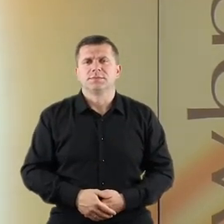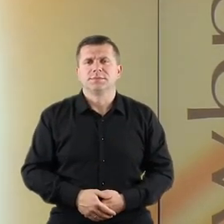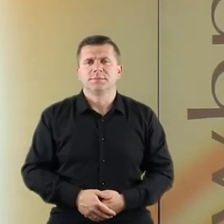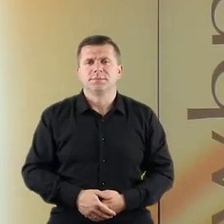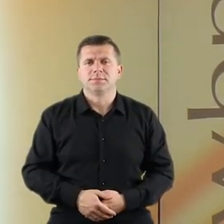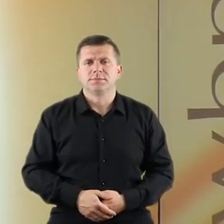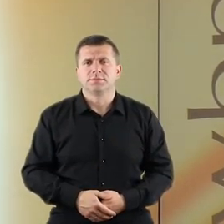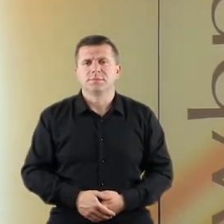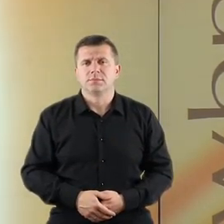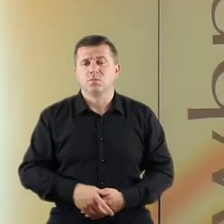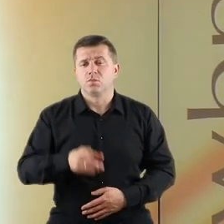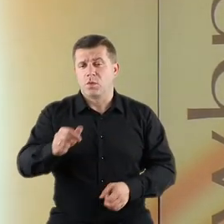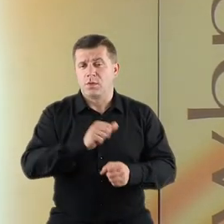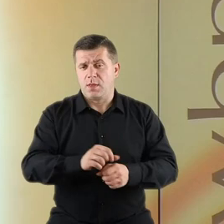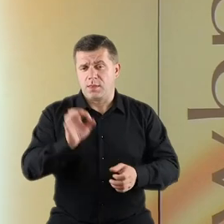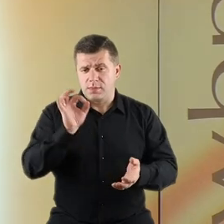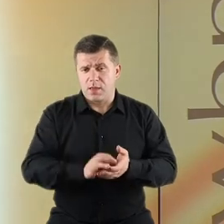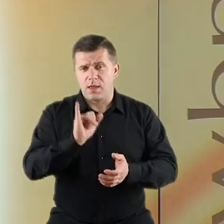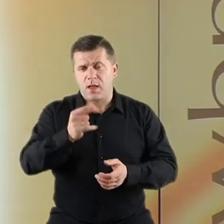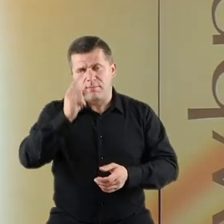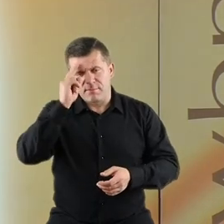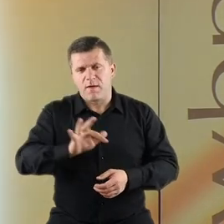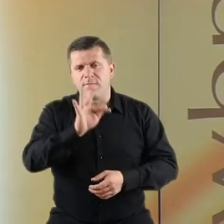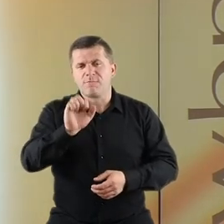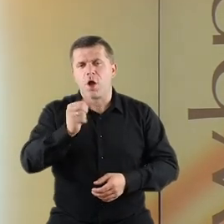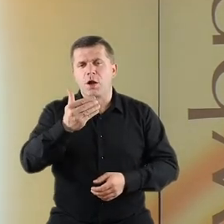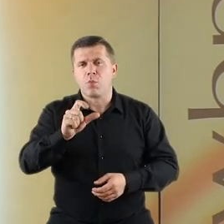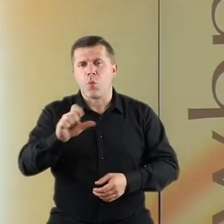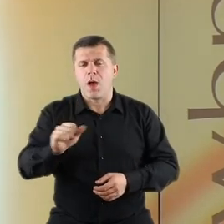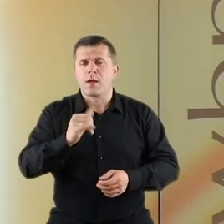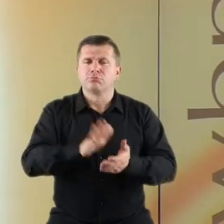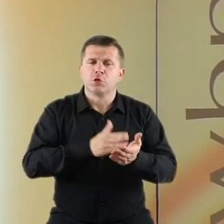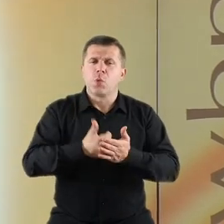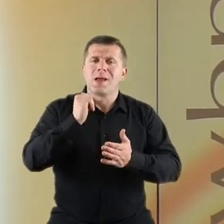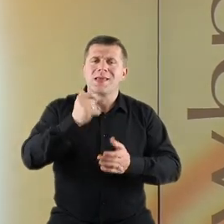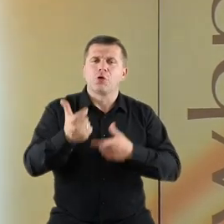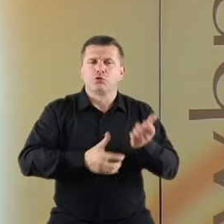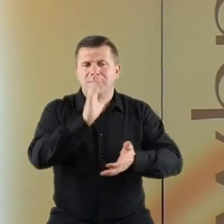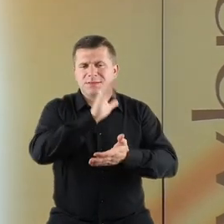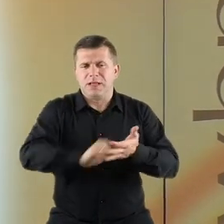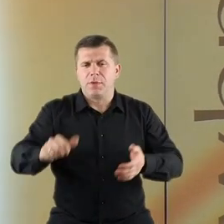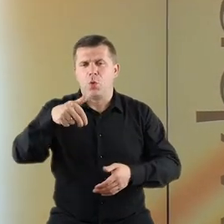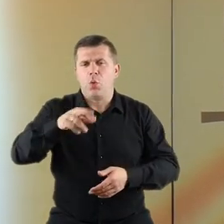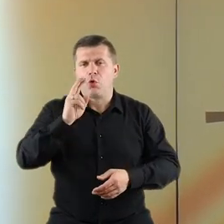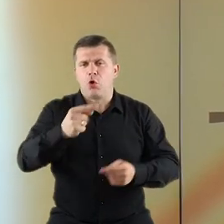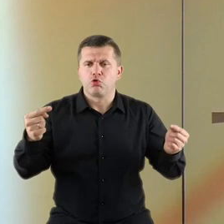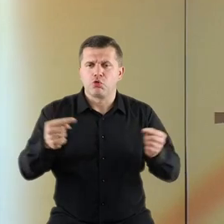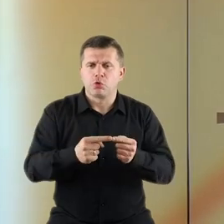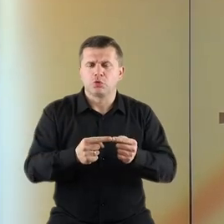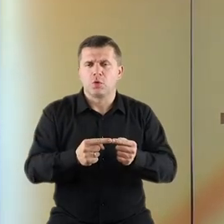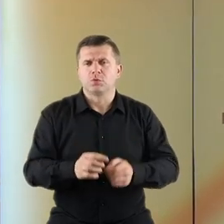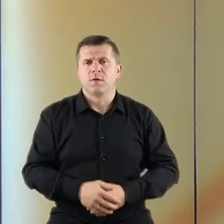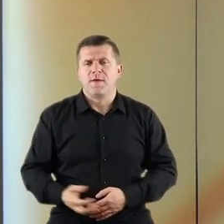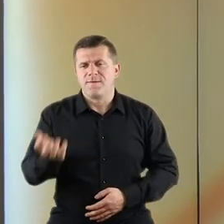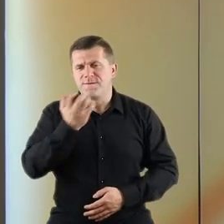to jest też pewna formuła tego jak zdejmować urok a więc mamy zastosowanie węgielków